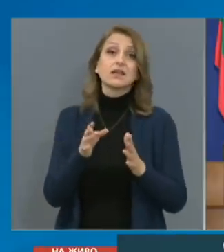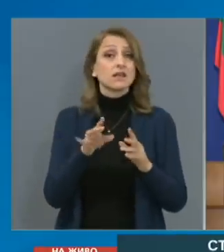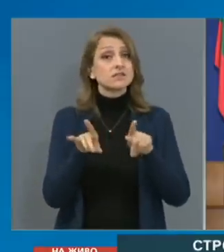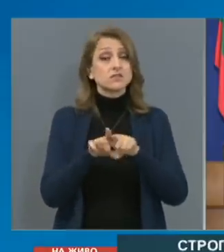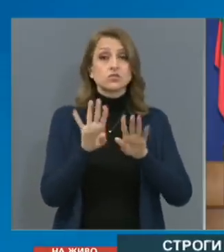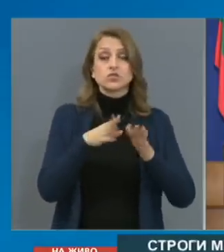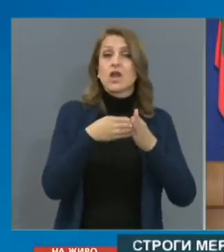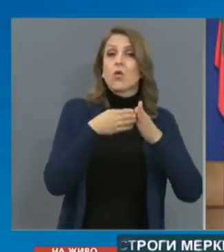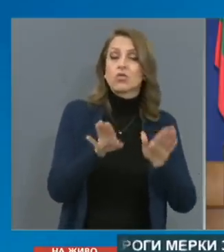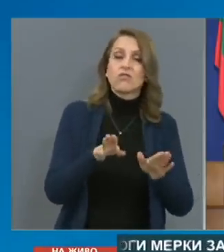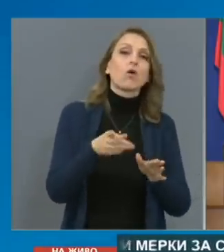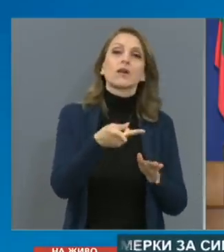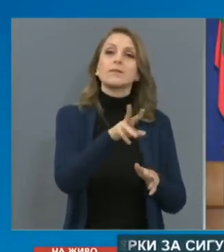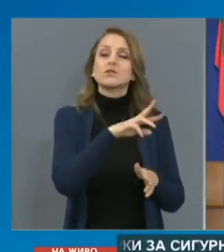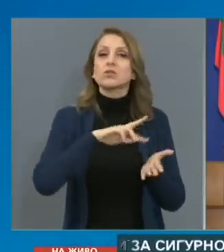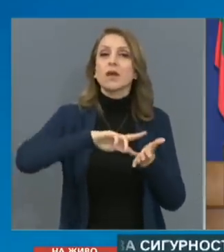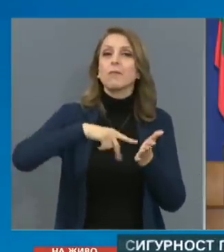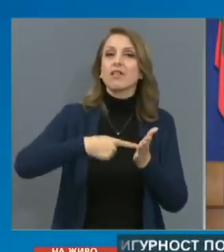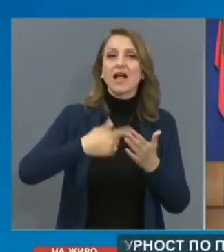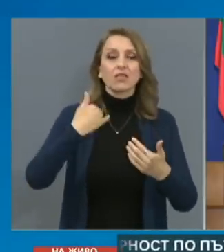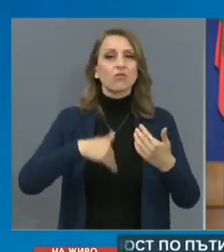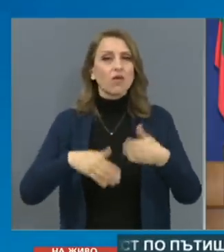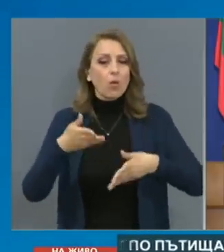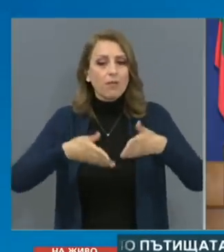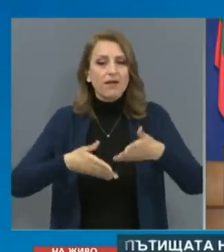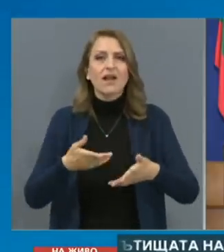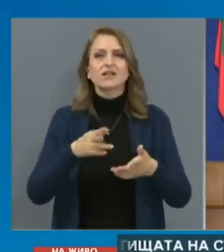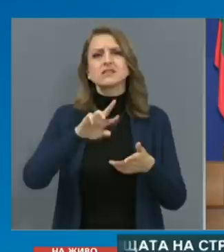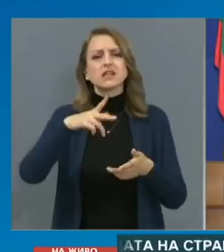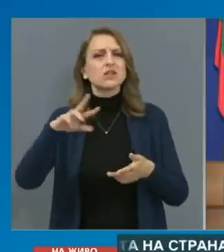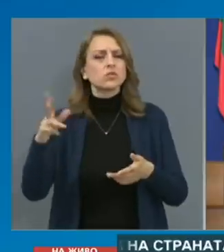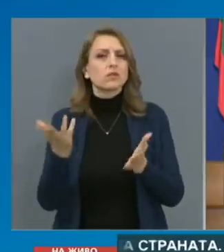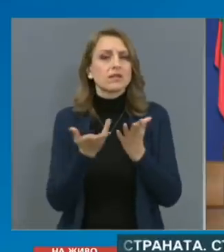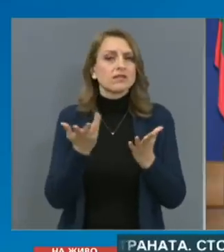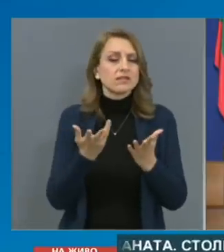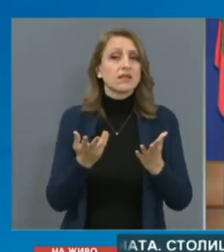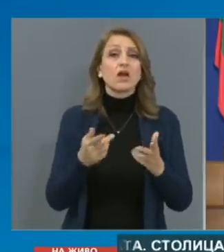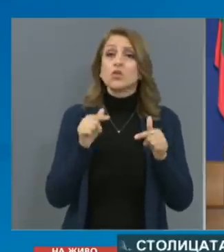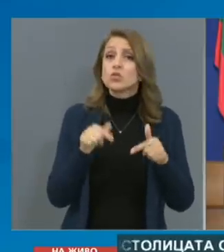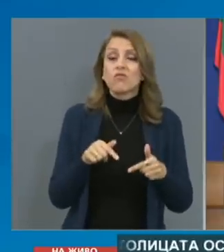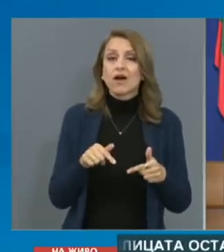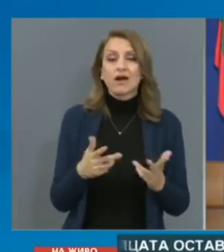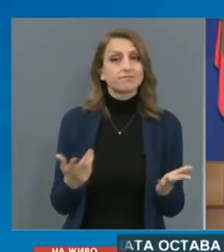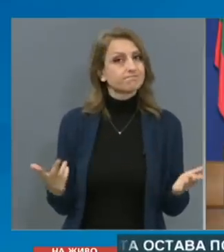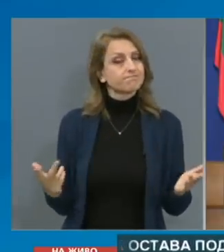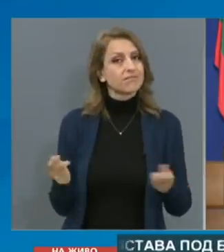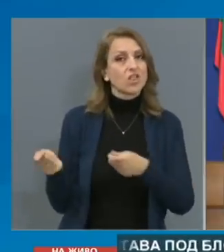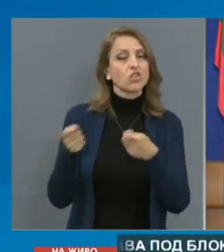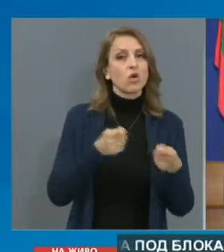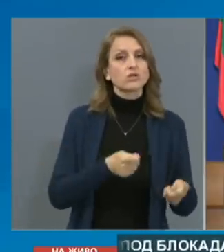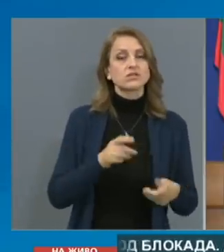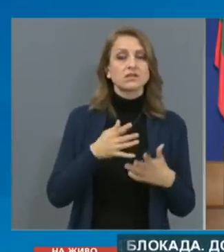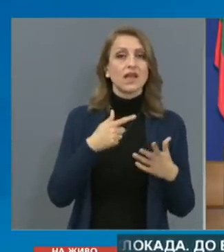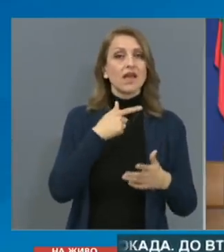на останалата част по плановата дейност в медицинските заведения, което носи непосредствен риск за попадане